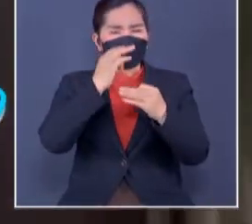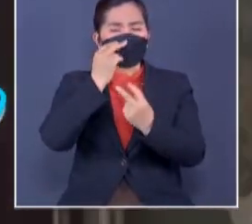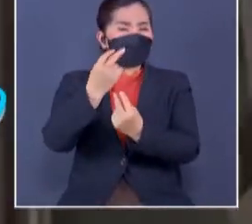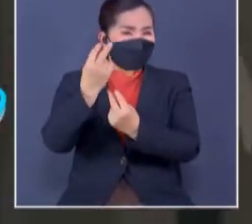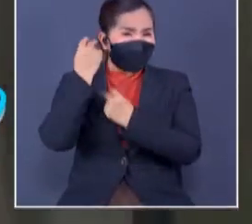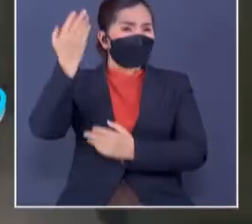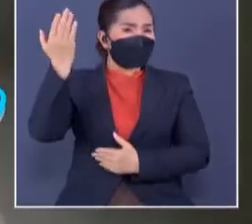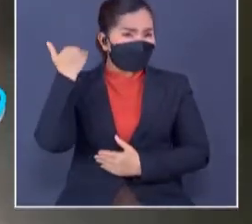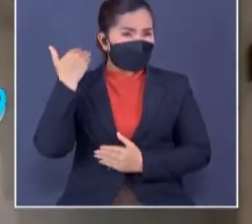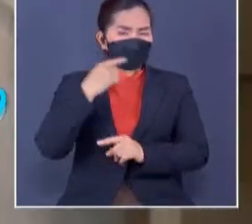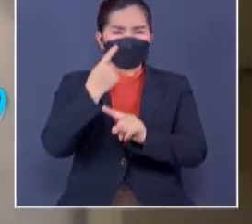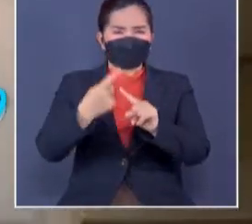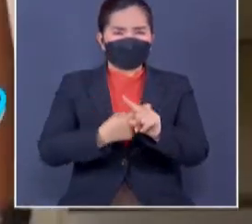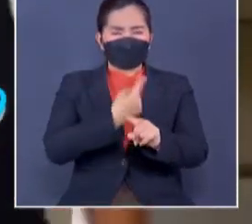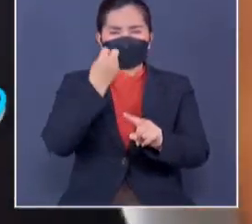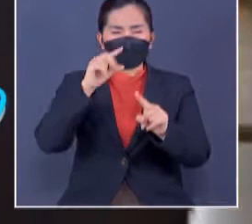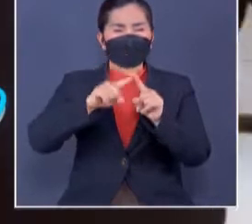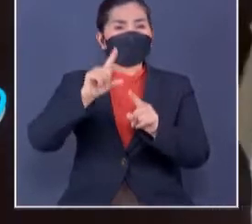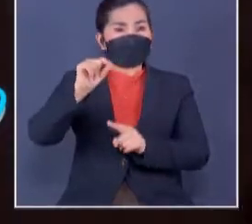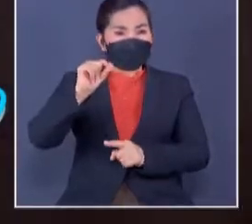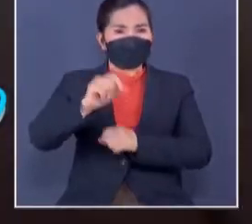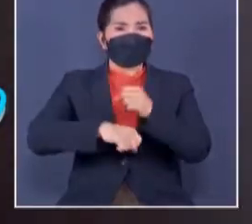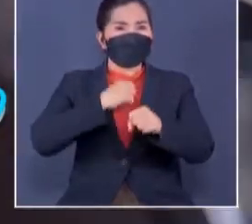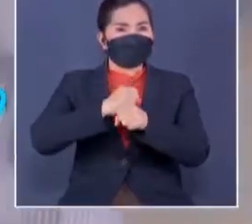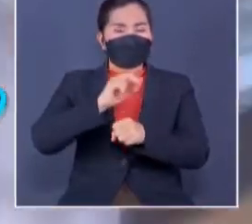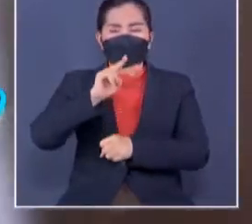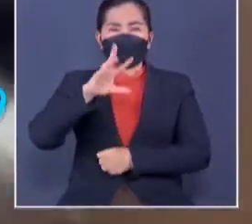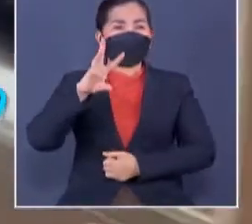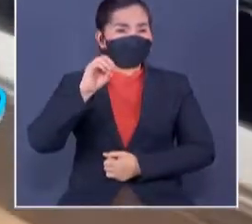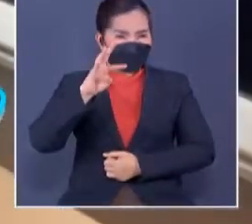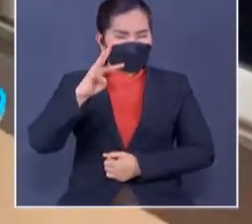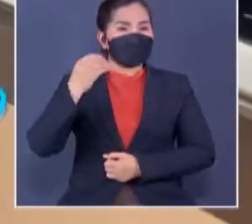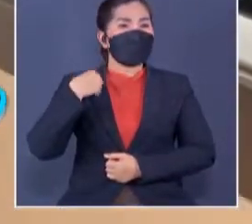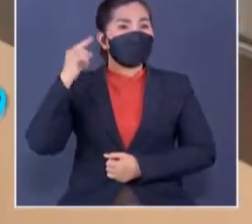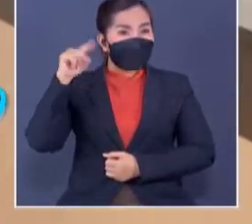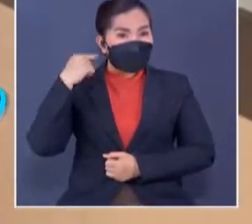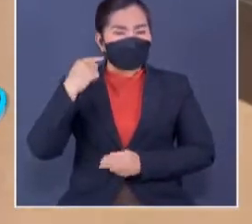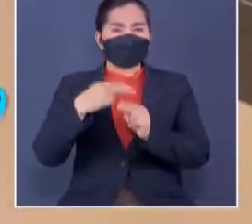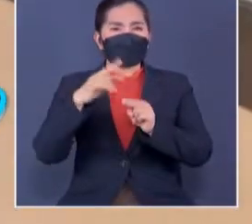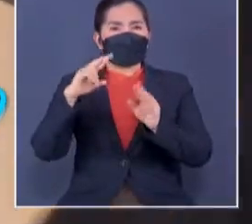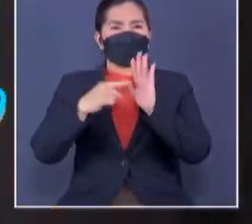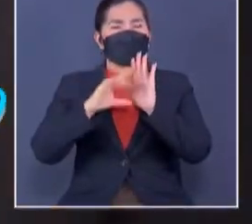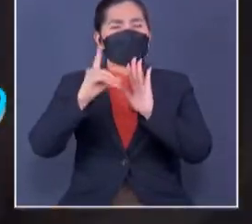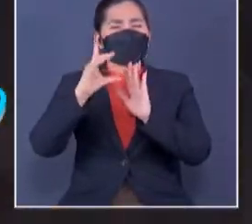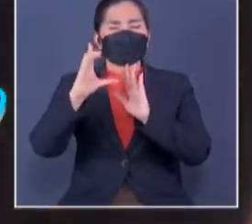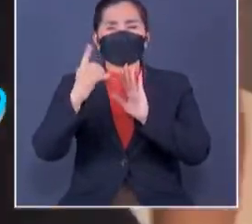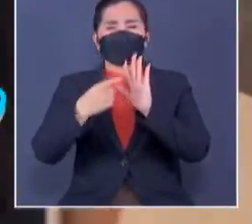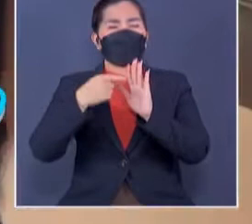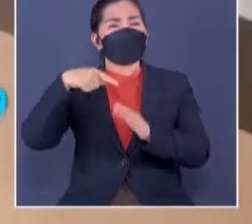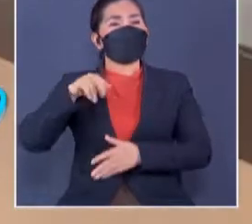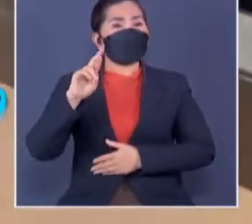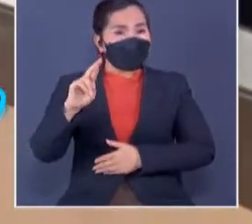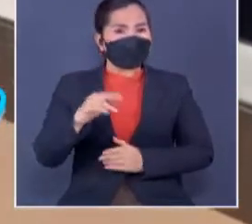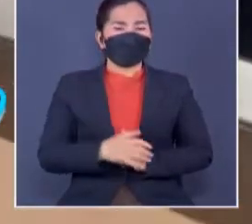อนกลับไปวันที่20ธันวาคมของปีที่แล้วนะคะนางสาวรัชดาพรคงสุวรรณเธอคนนี้คือผู้เสียห